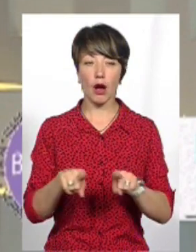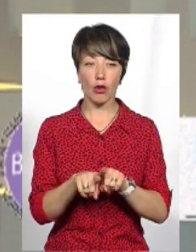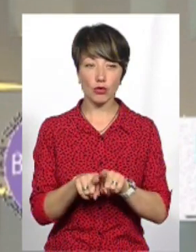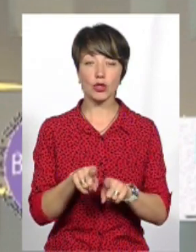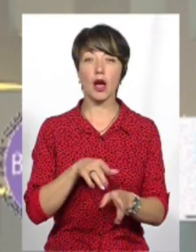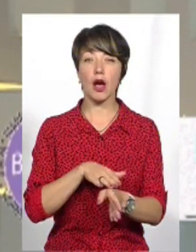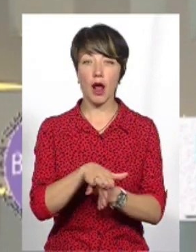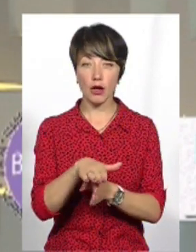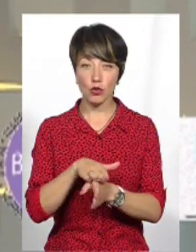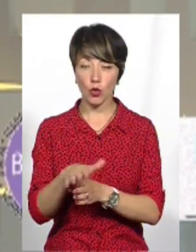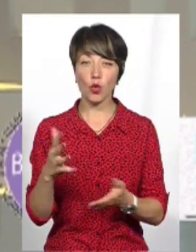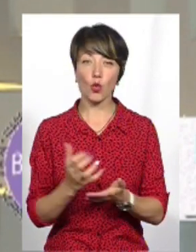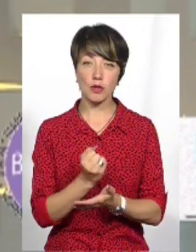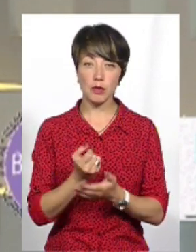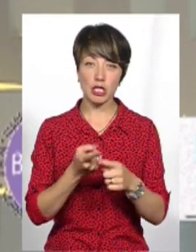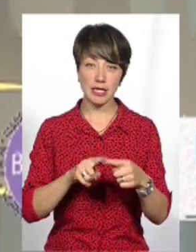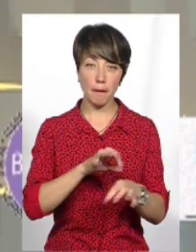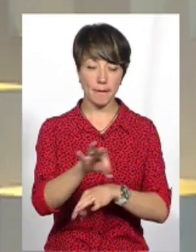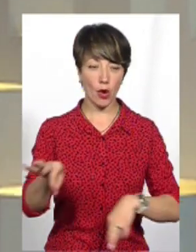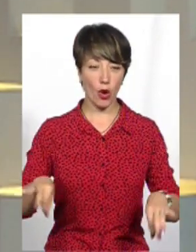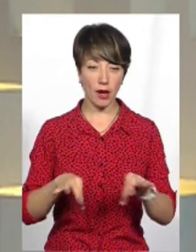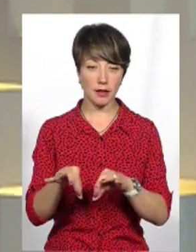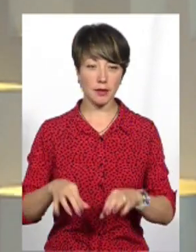також реалізовані успішні ці проекти.